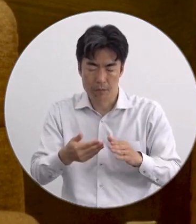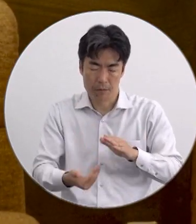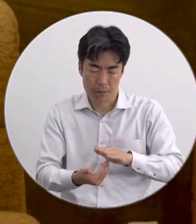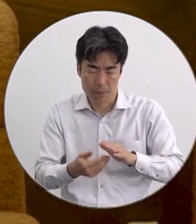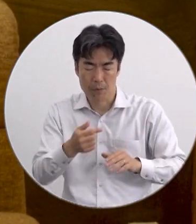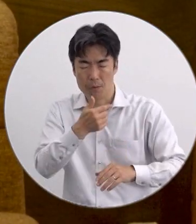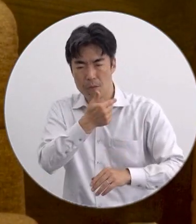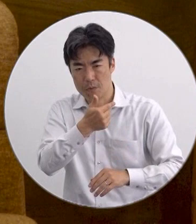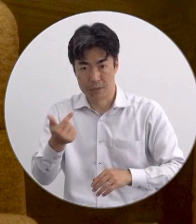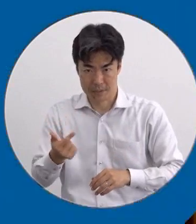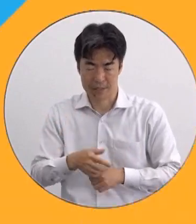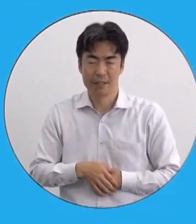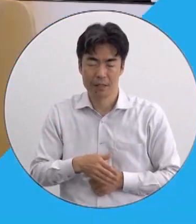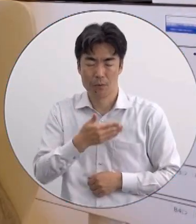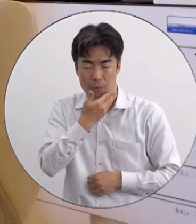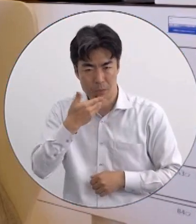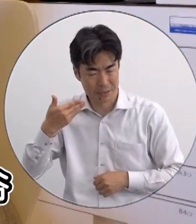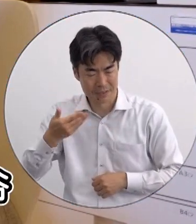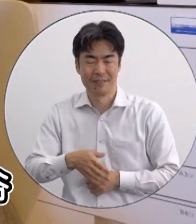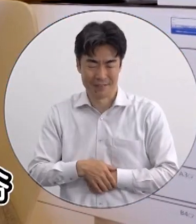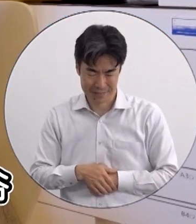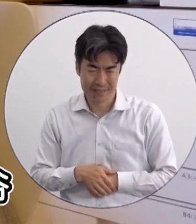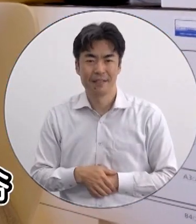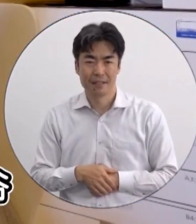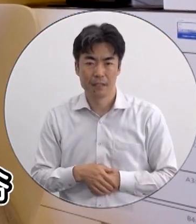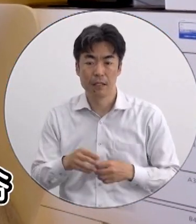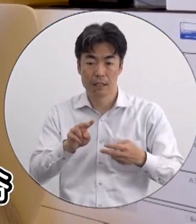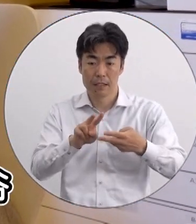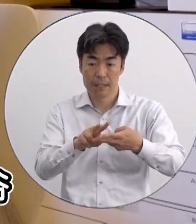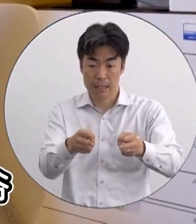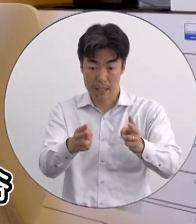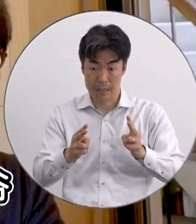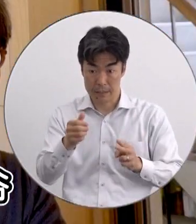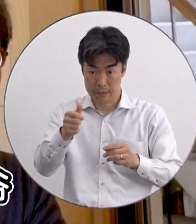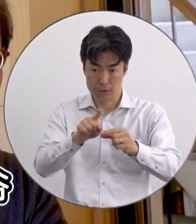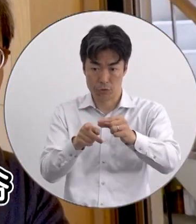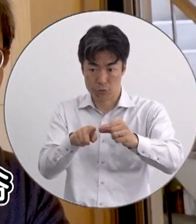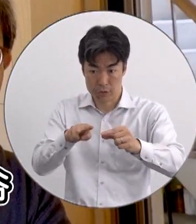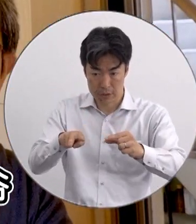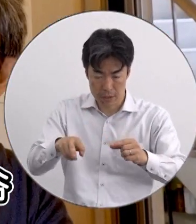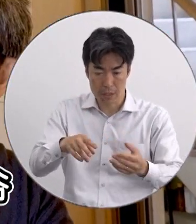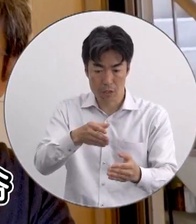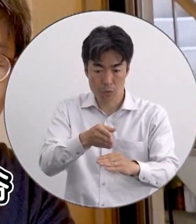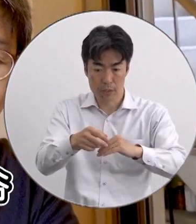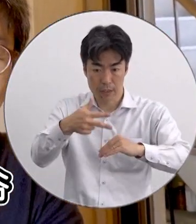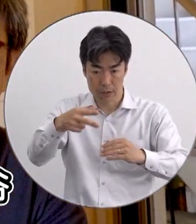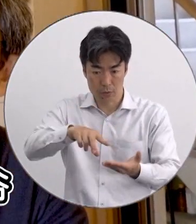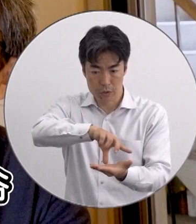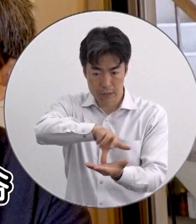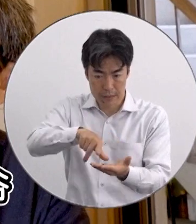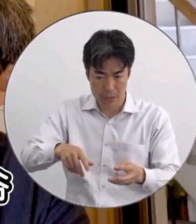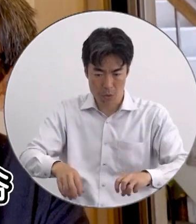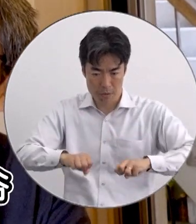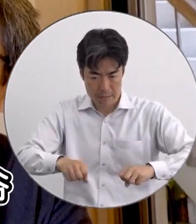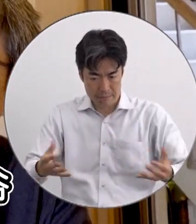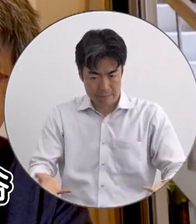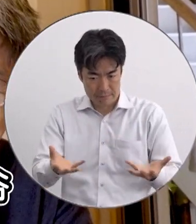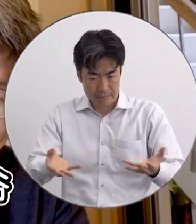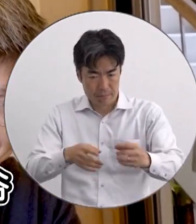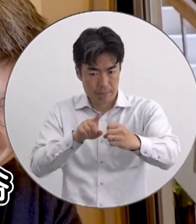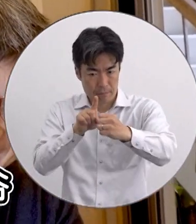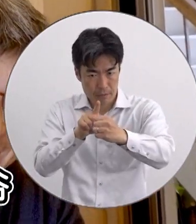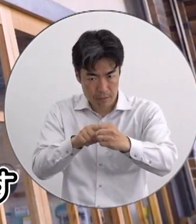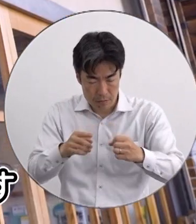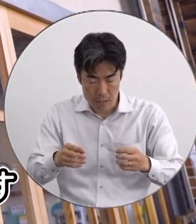ゃ美味しいです。 伊橋さんを中心に越谷市の地域活性化を目指しているまちづくり